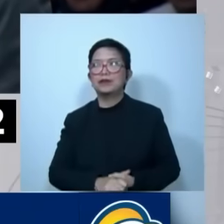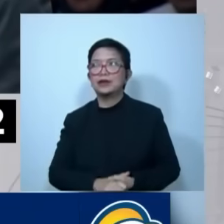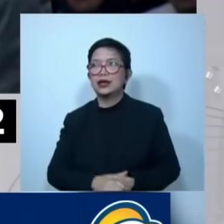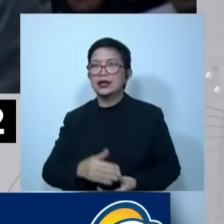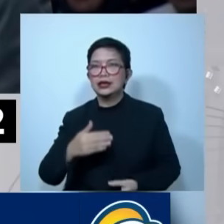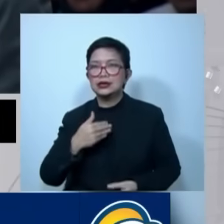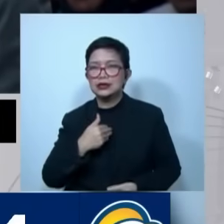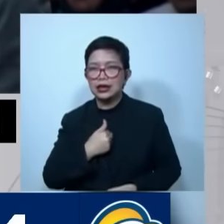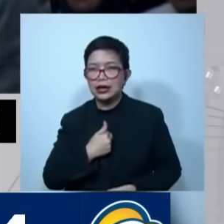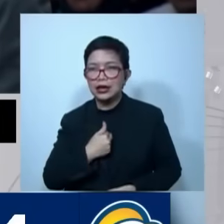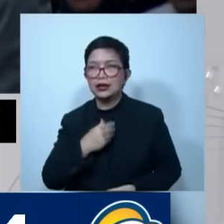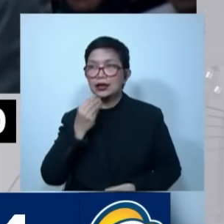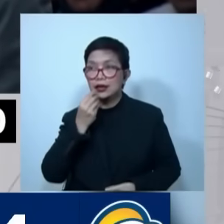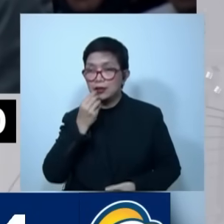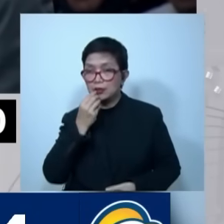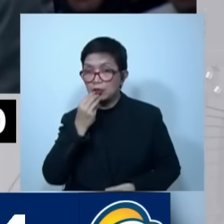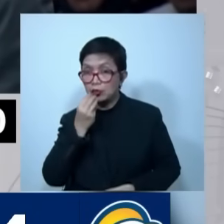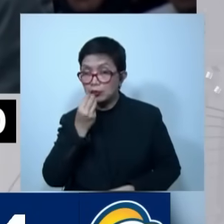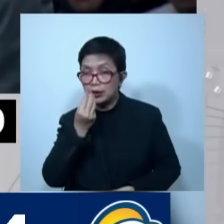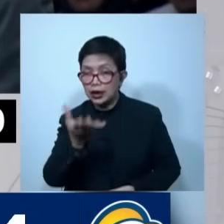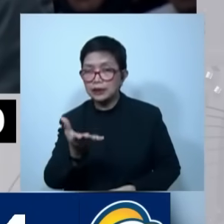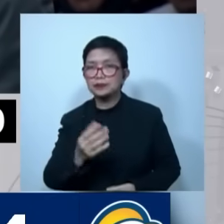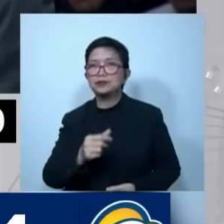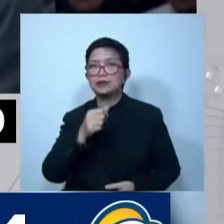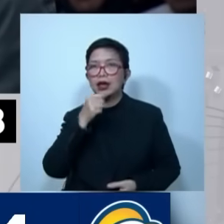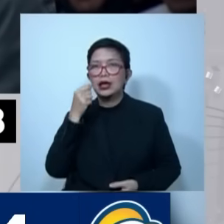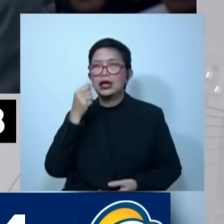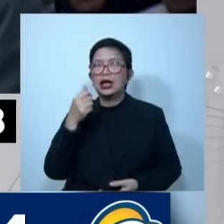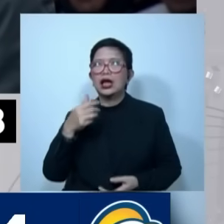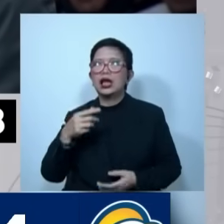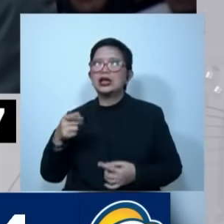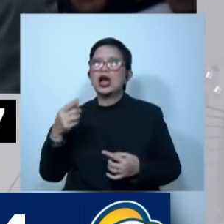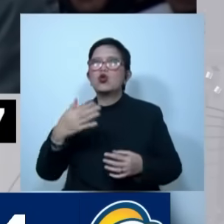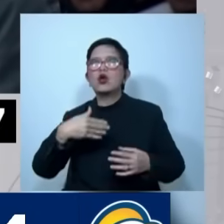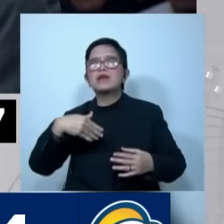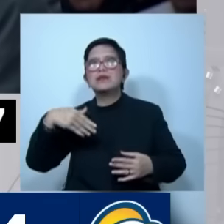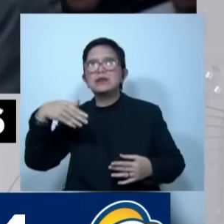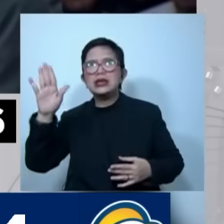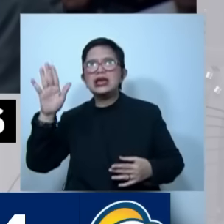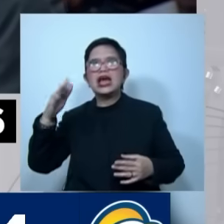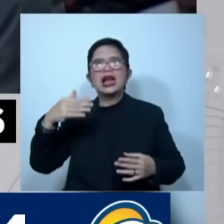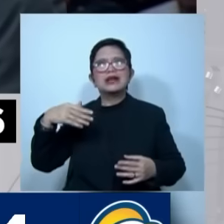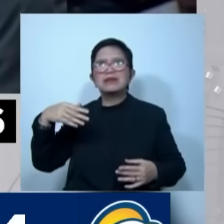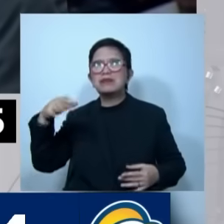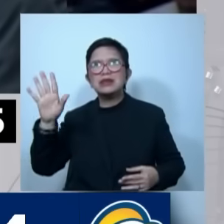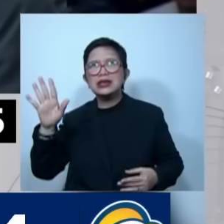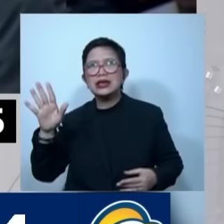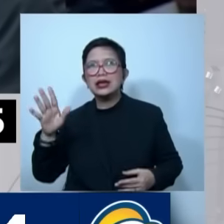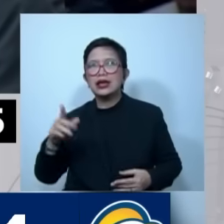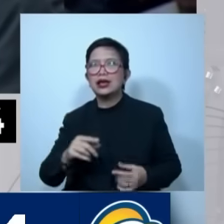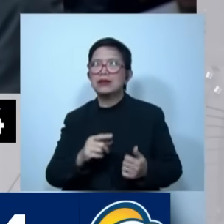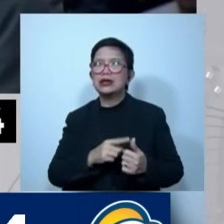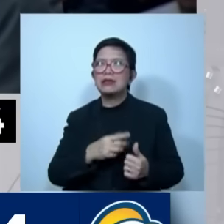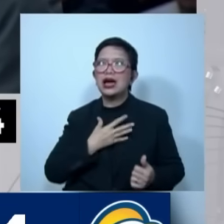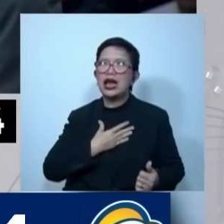saya saya berpendapat eh Mas Anis ini agak berlebihan Mas Anis mengeluh